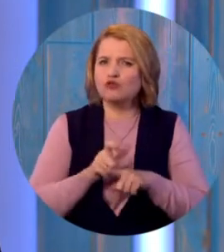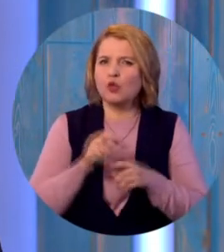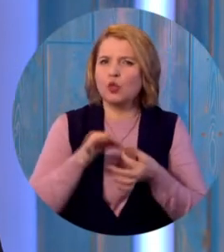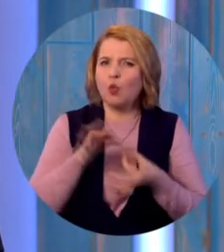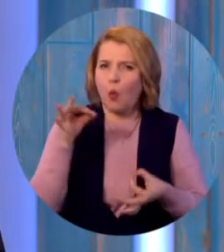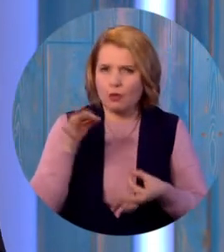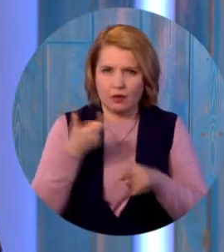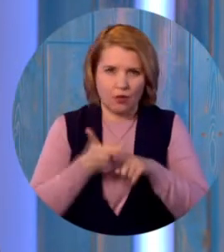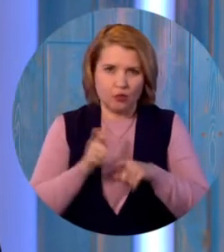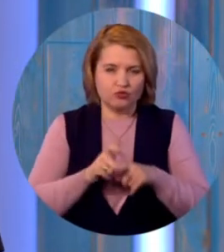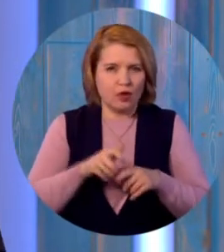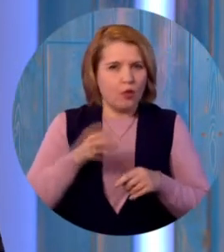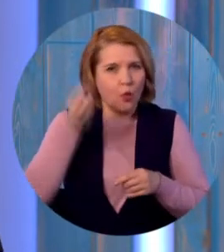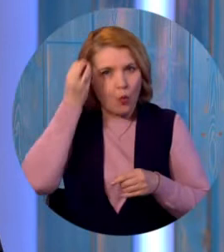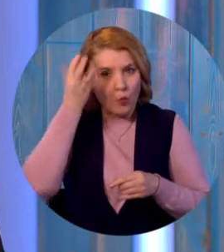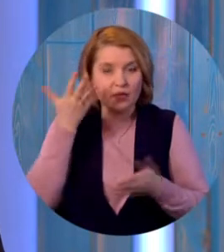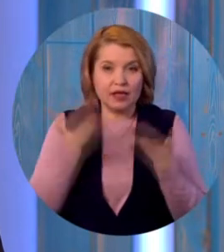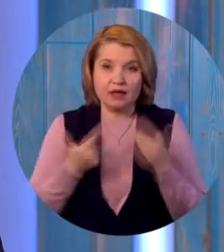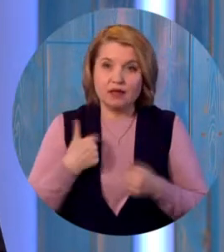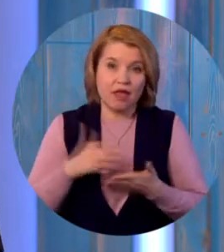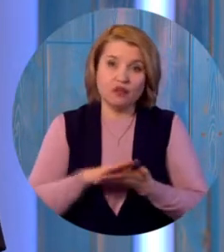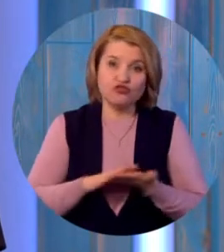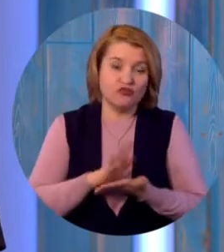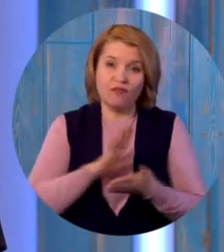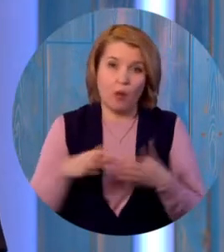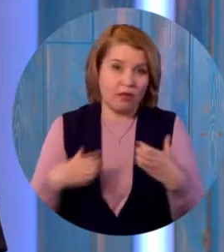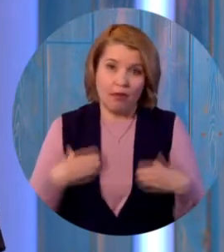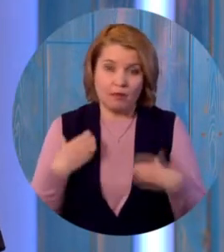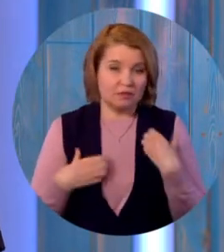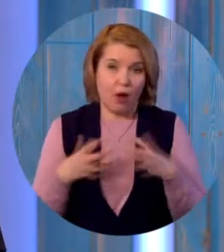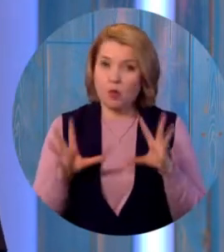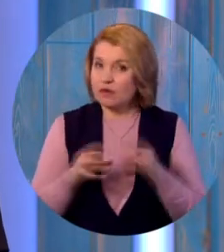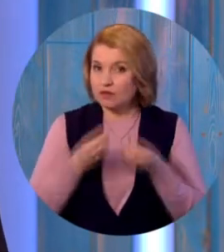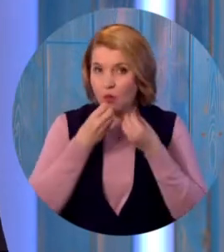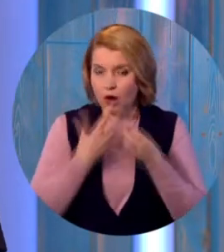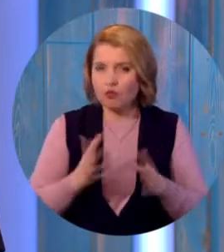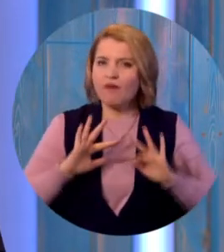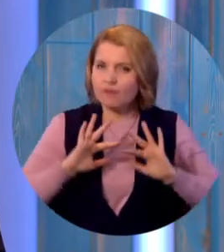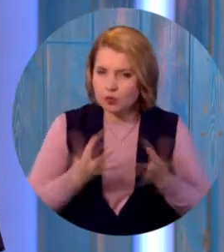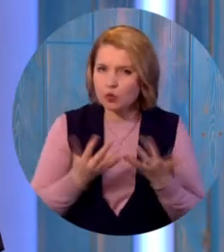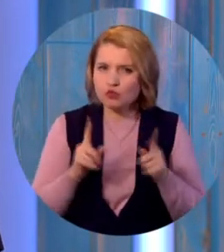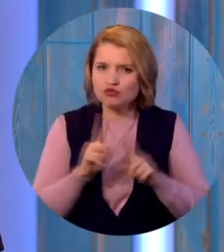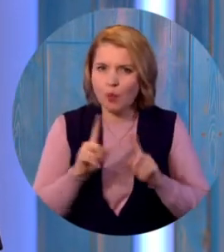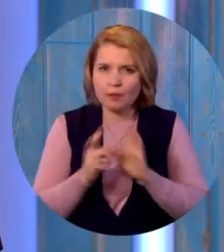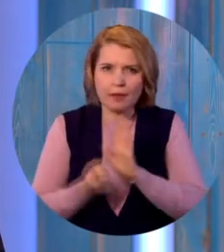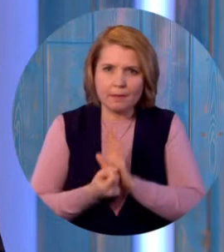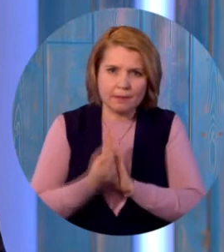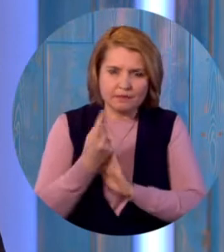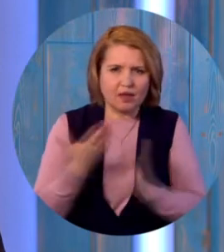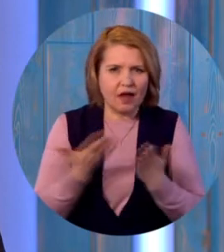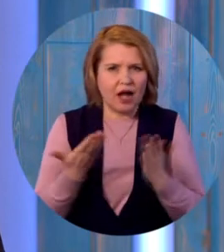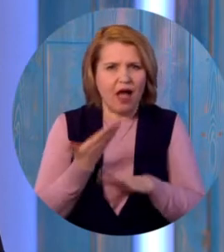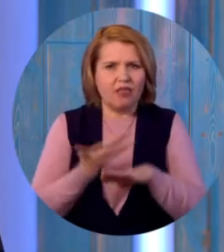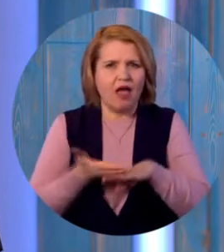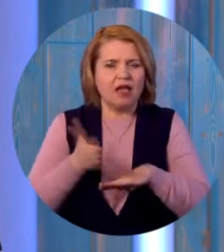очень умный. И если у нас ничего никогда не беспокоило, совершенно все хорошо, но вдруг что-то появилось, там появилась какая-то тяжесть к